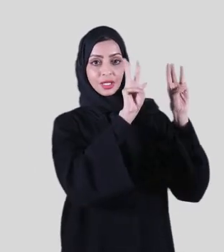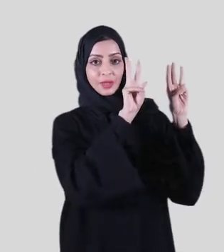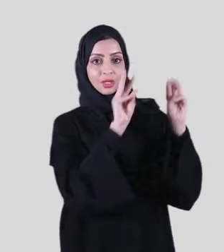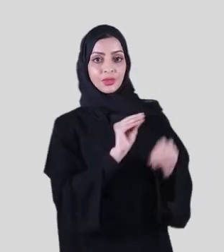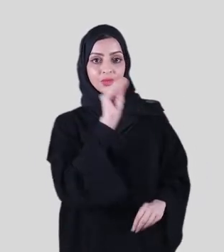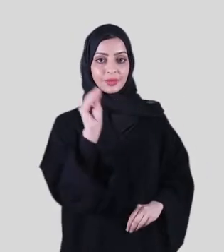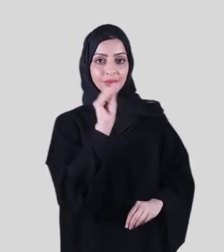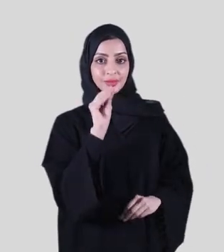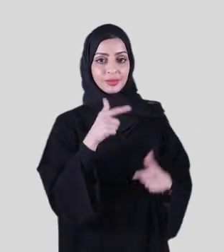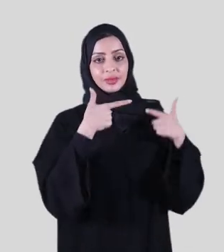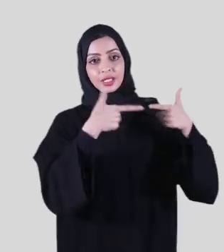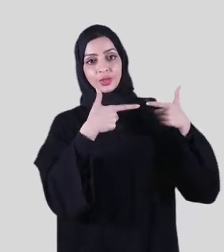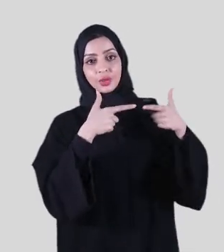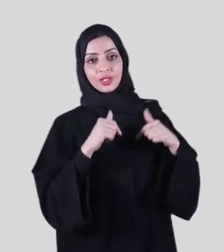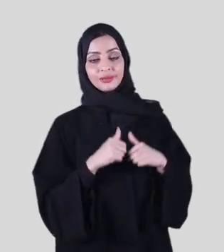الإلكتروني